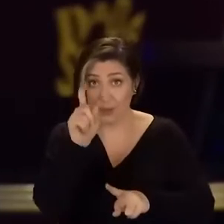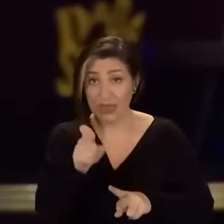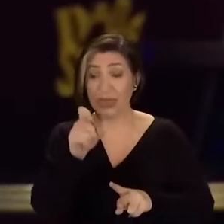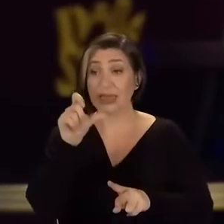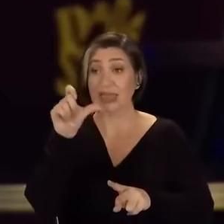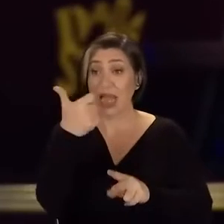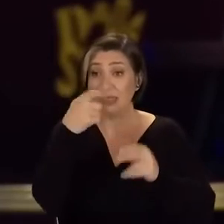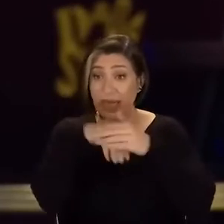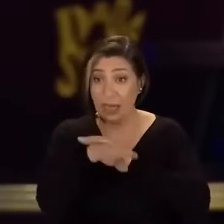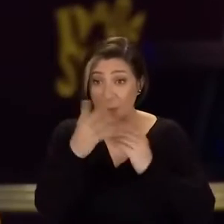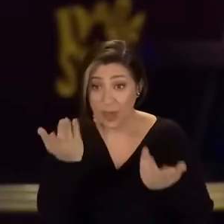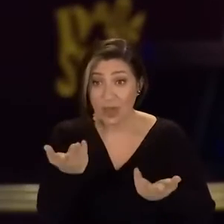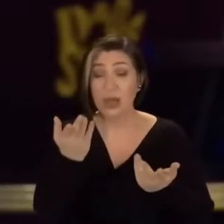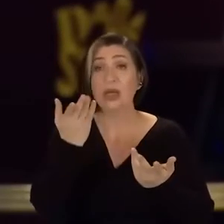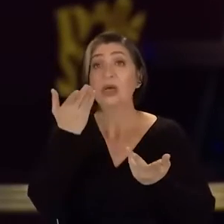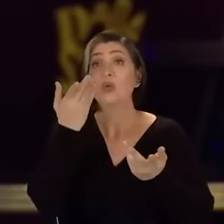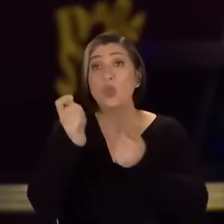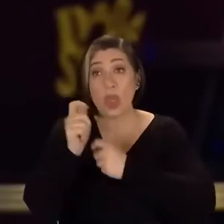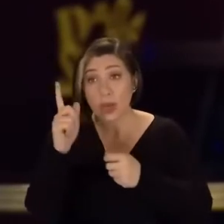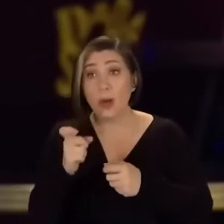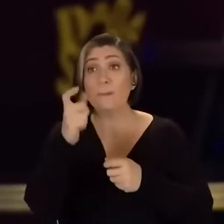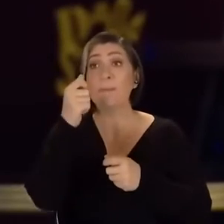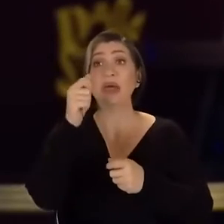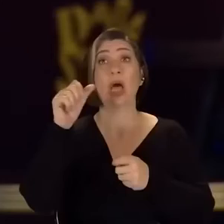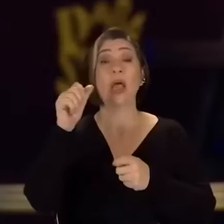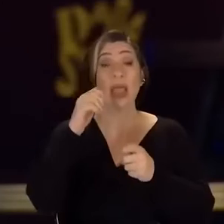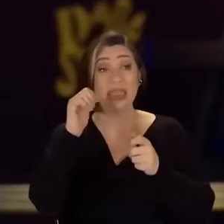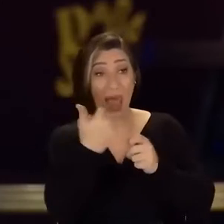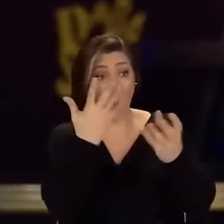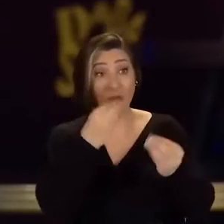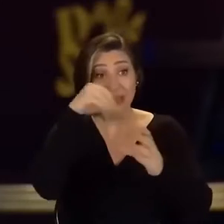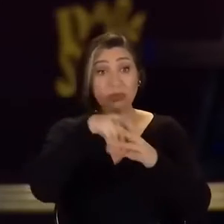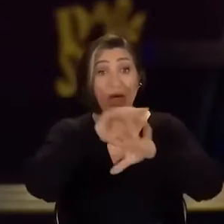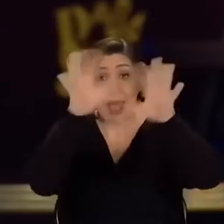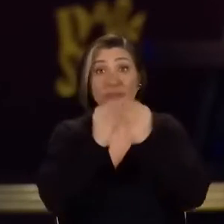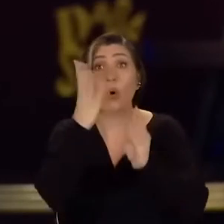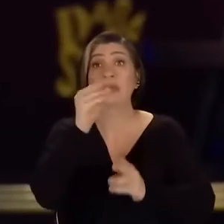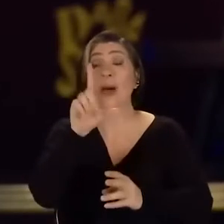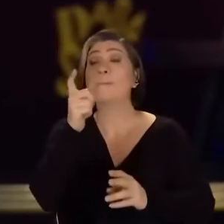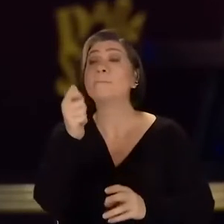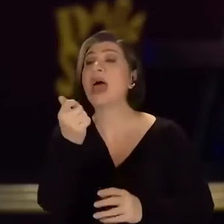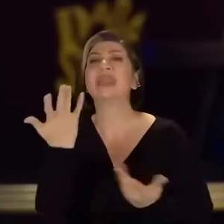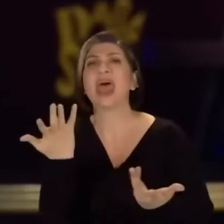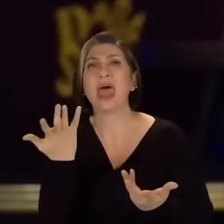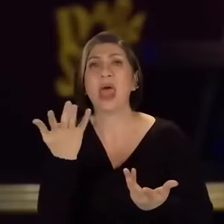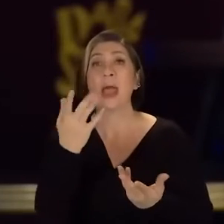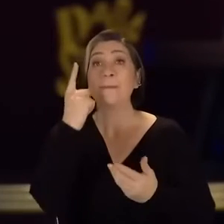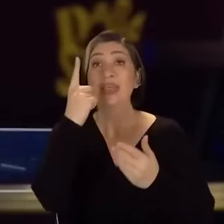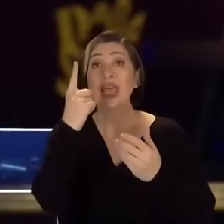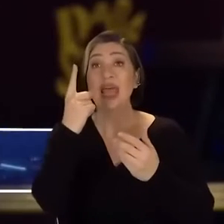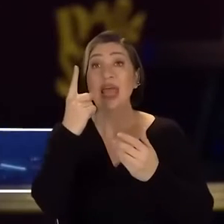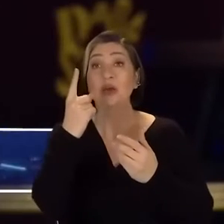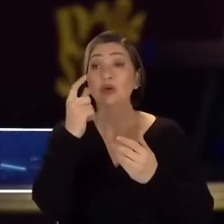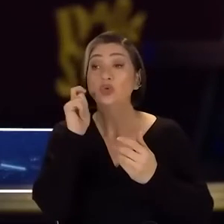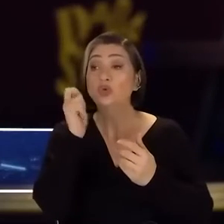saklama mı aracıdır falan. Şimdi bir kere gerçek bir parasal özellik olması için bunların tamamının olması lazım ama parayı para yapan şey bir kere